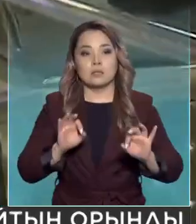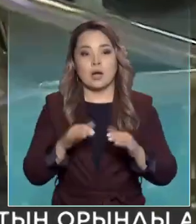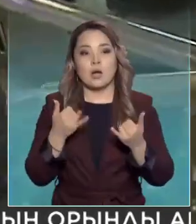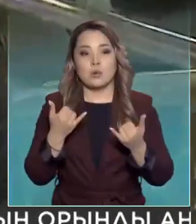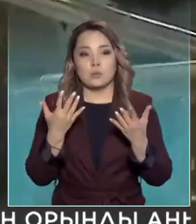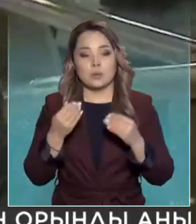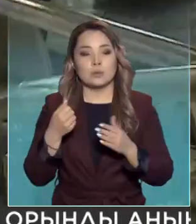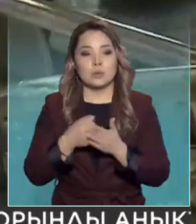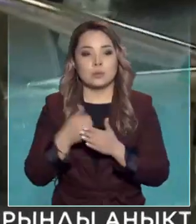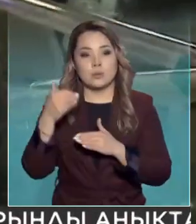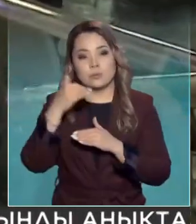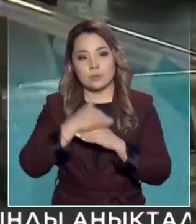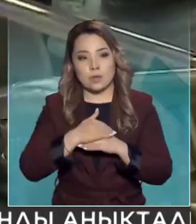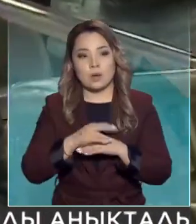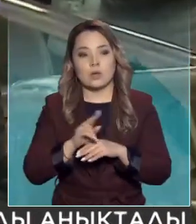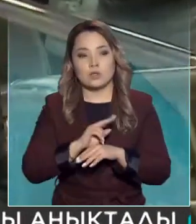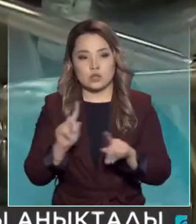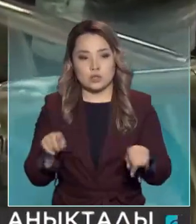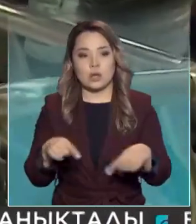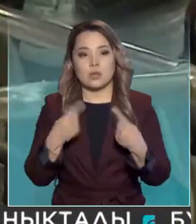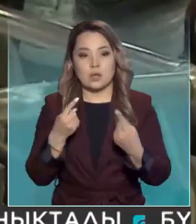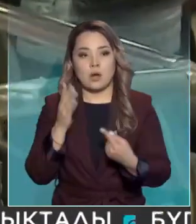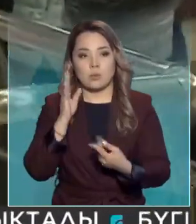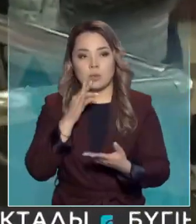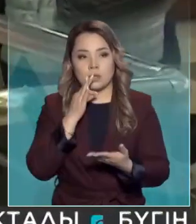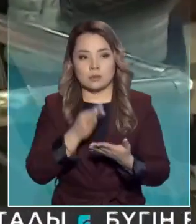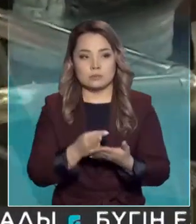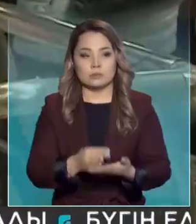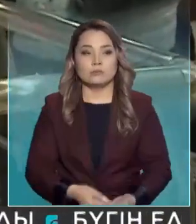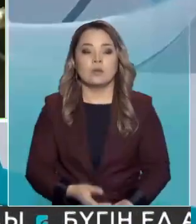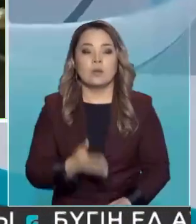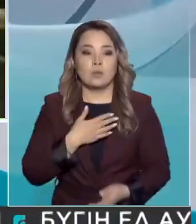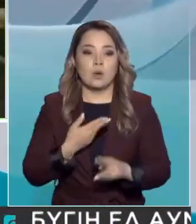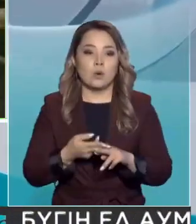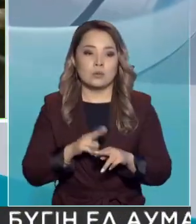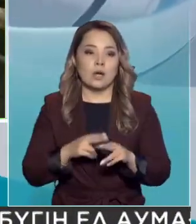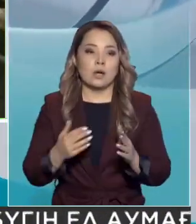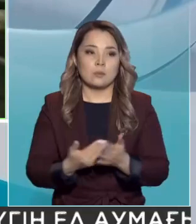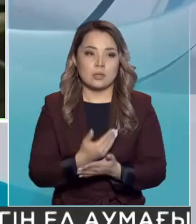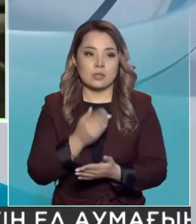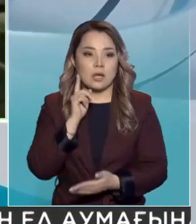бүгін кешке дейін жағдай толық қалпына келеді деп отыр. Мендегі ақпарат осы.